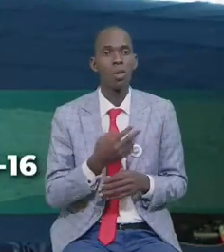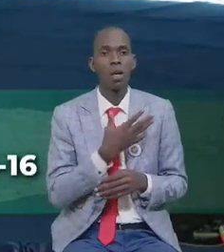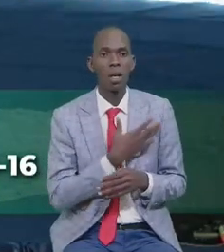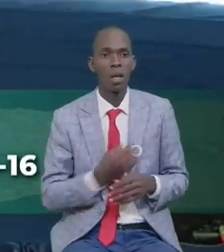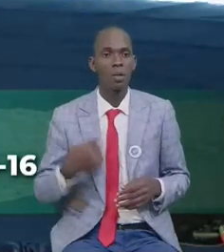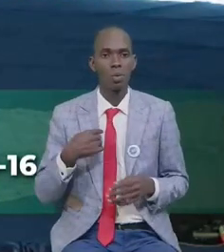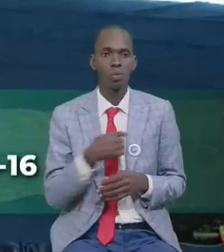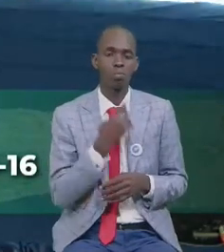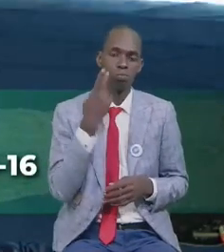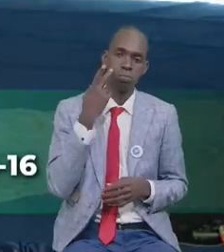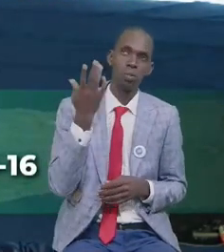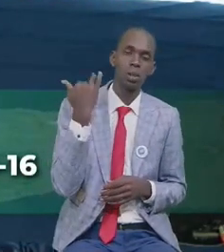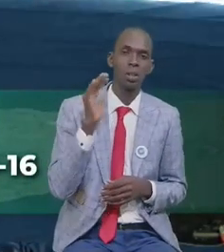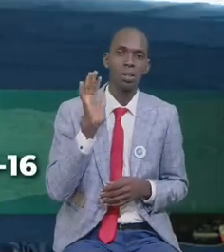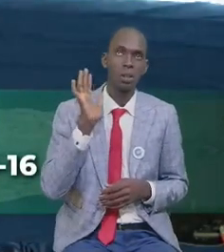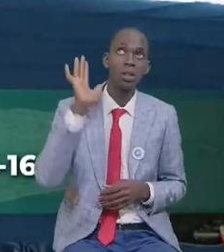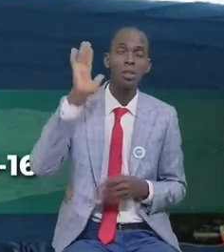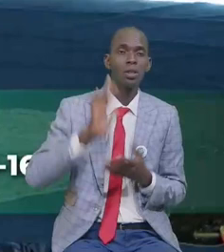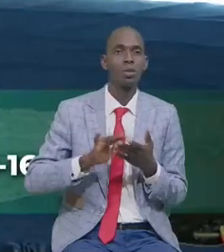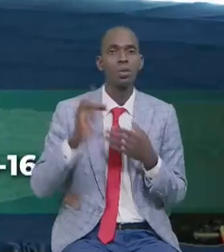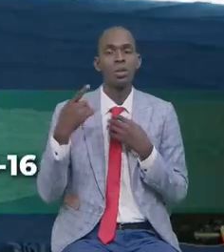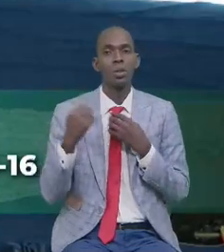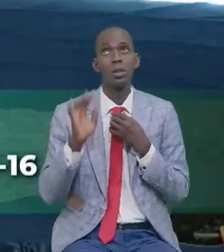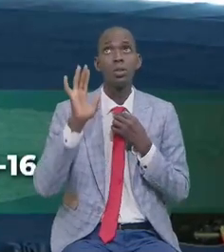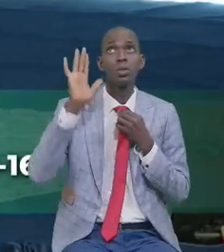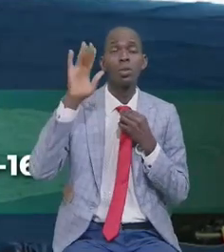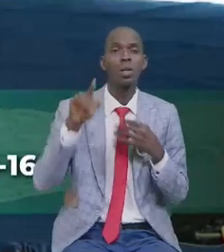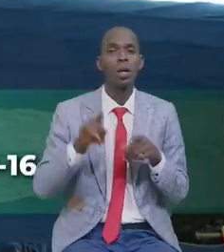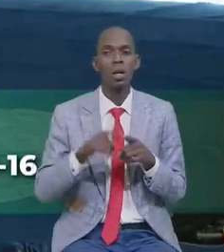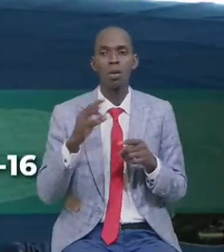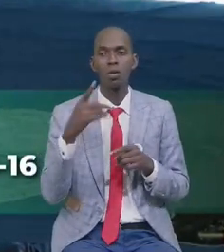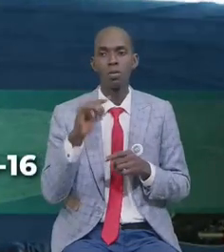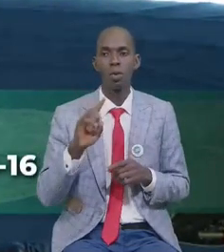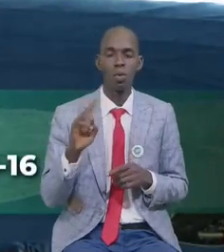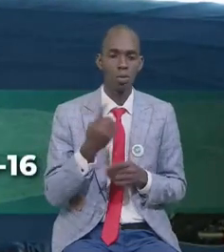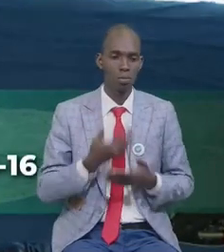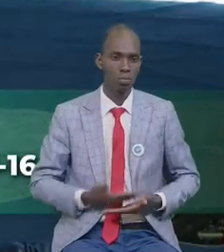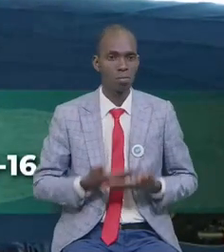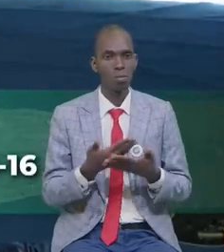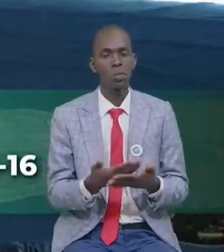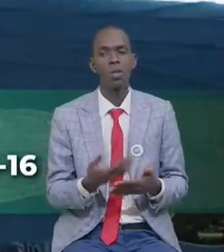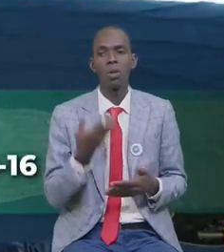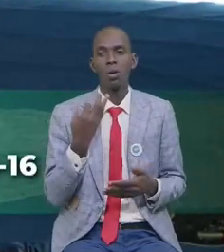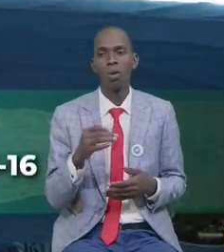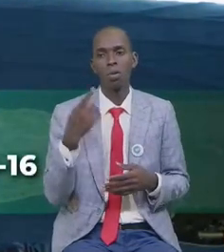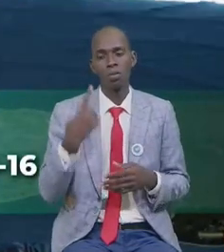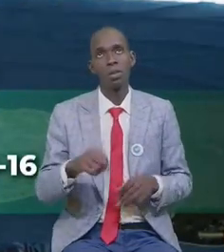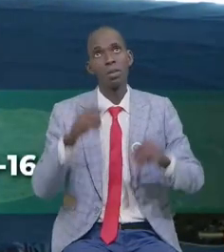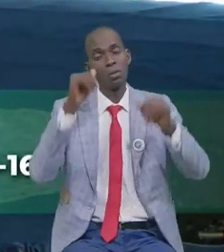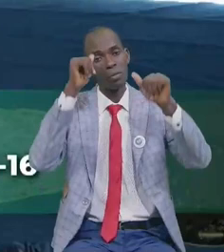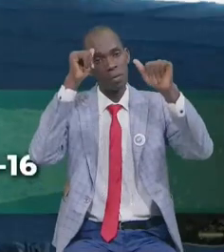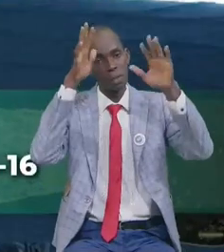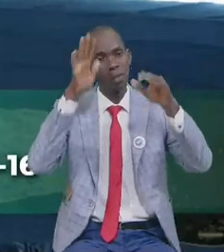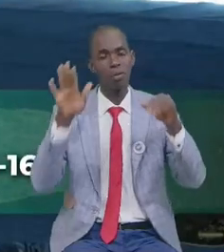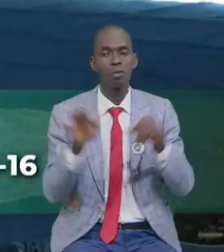Plein de grâce et de vérité. Et nous avons contemplé sa gloire, une gloire comme la gloire du Fils unique venu du